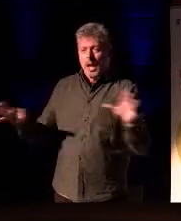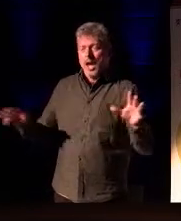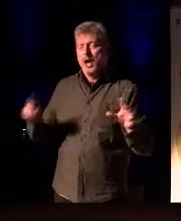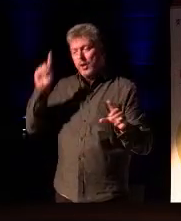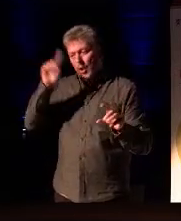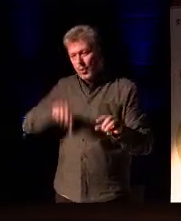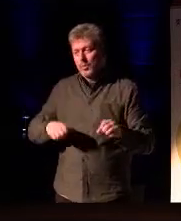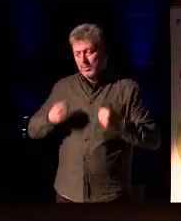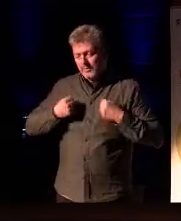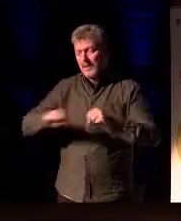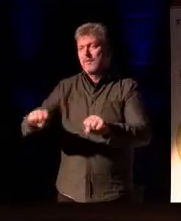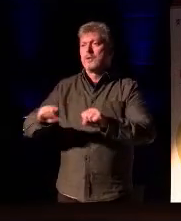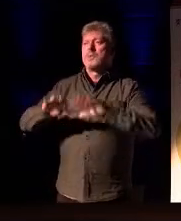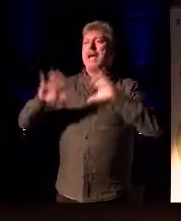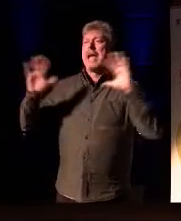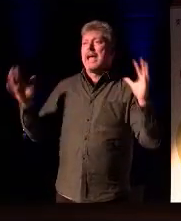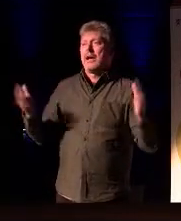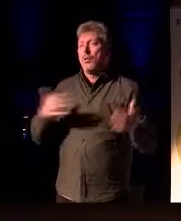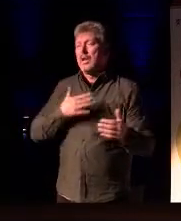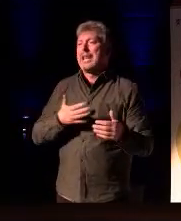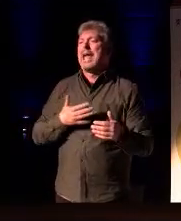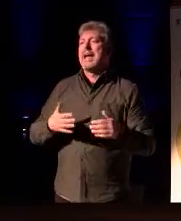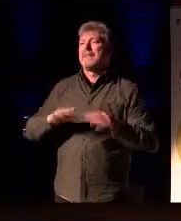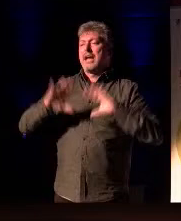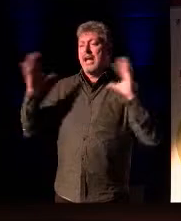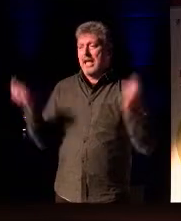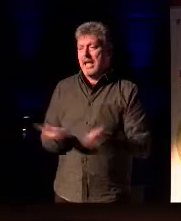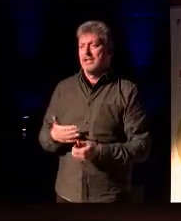på med hele, leve hele livet.